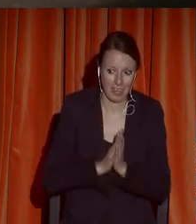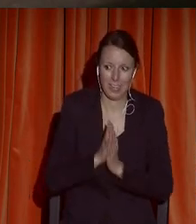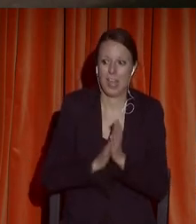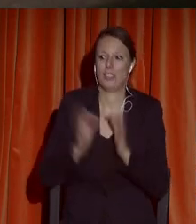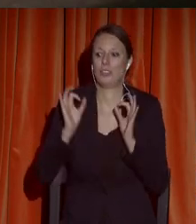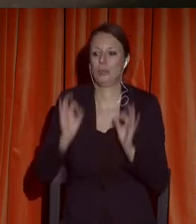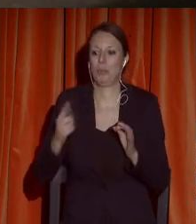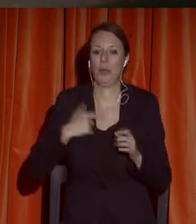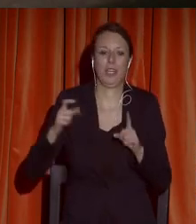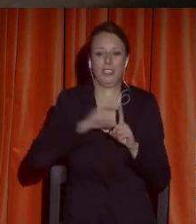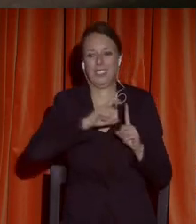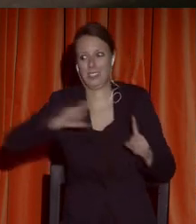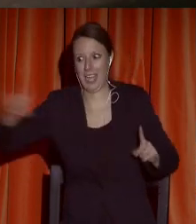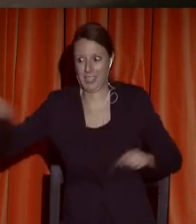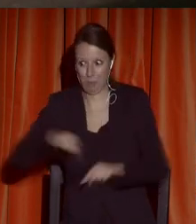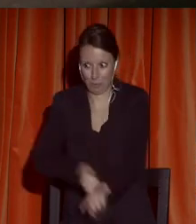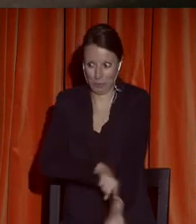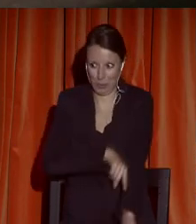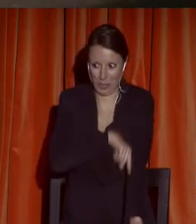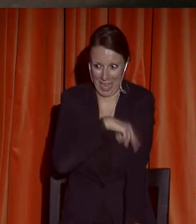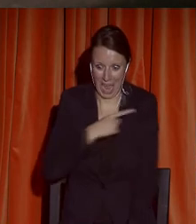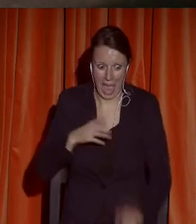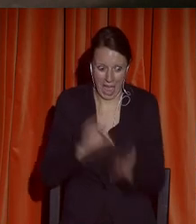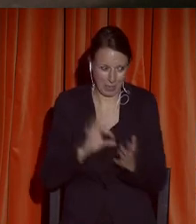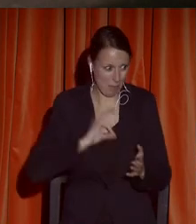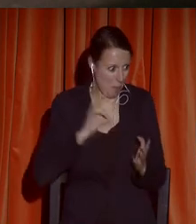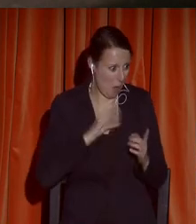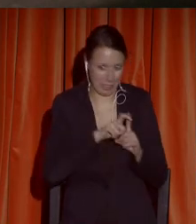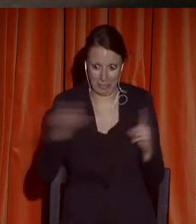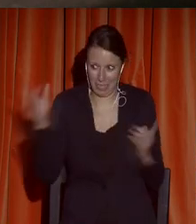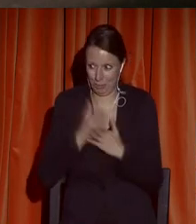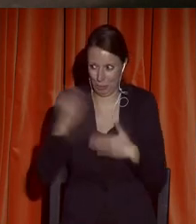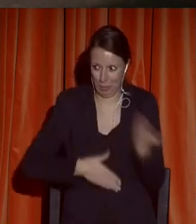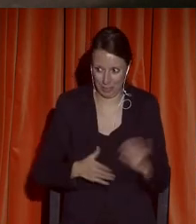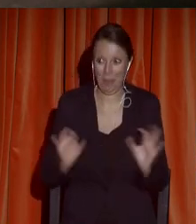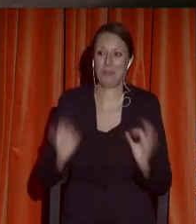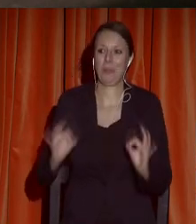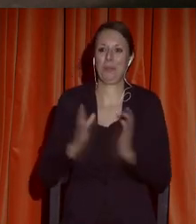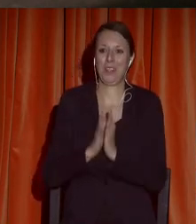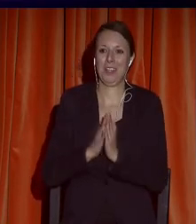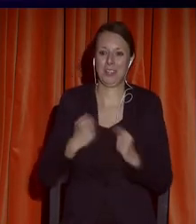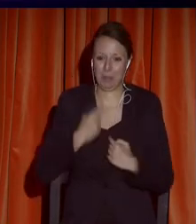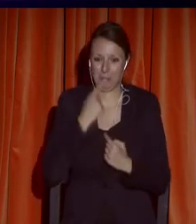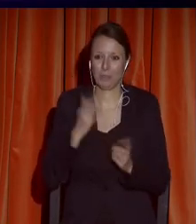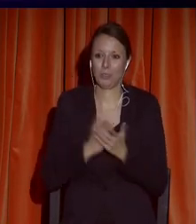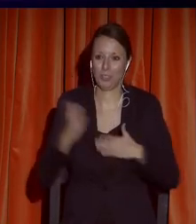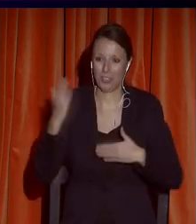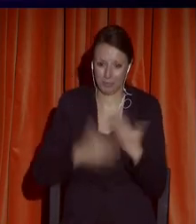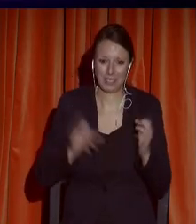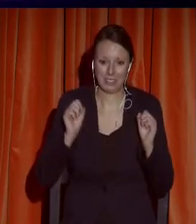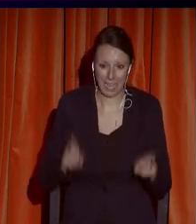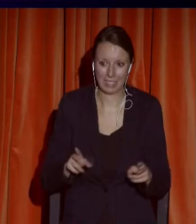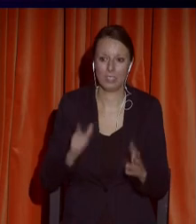potrafię składać długie zdania. Chyba właśnie wykorzystałam to moje. To tak, przede wszystkim na nowo